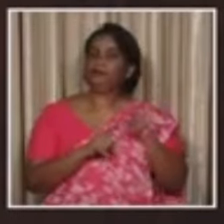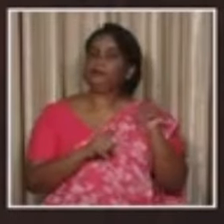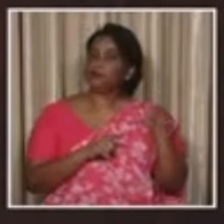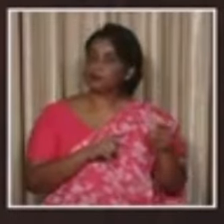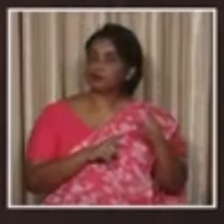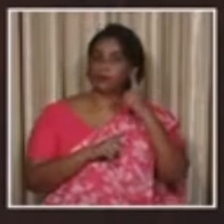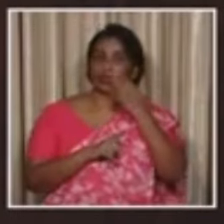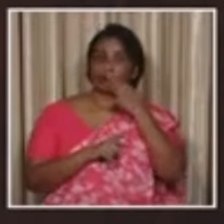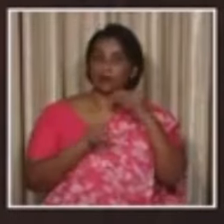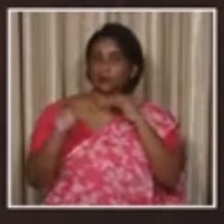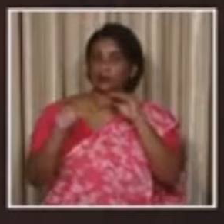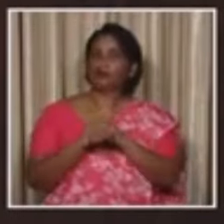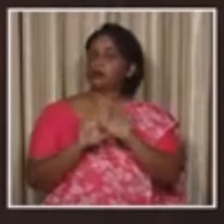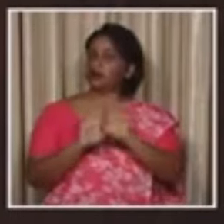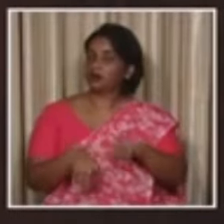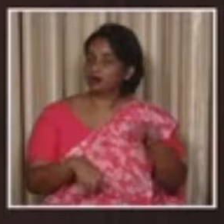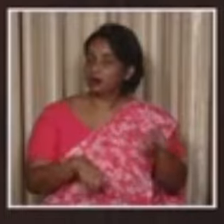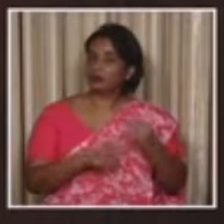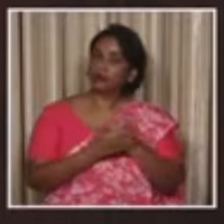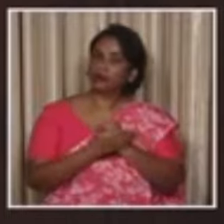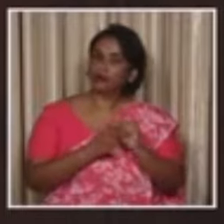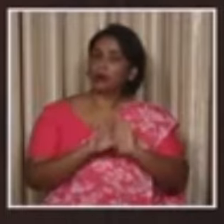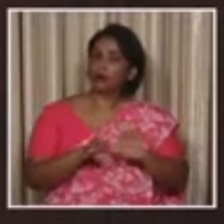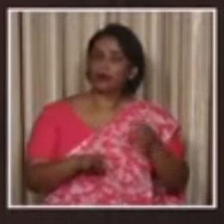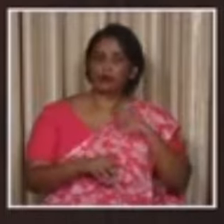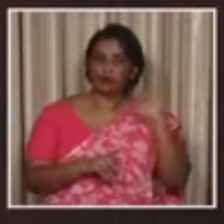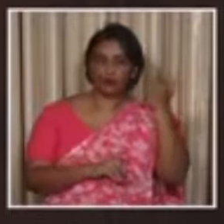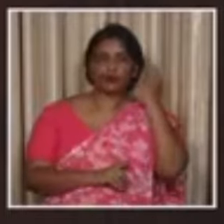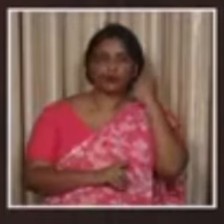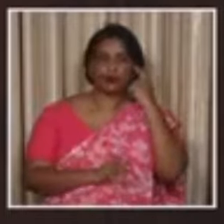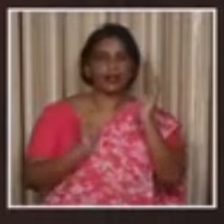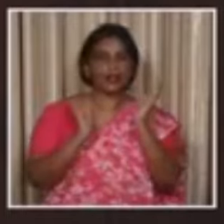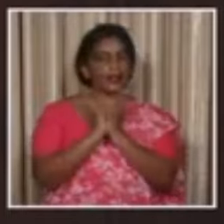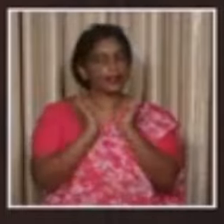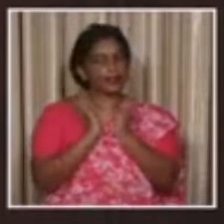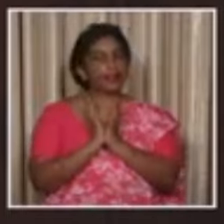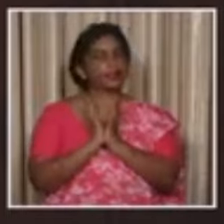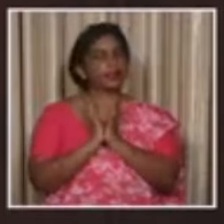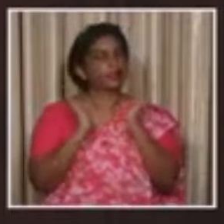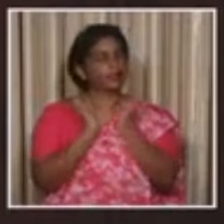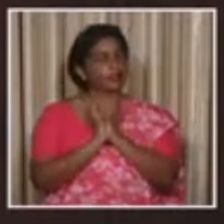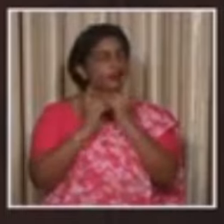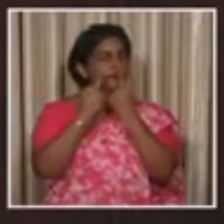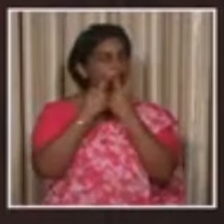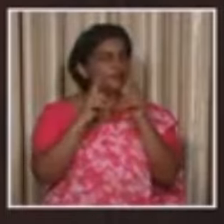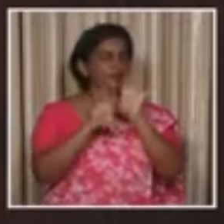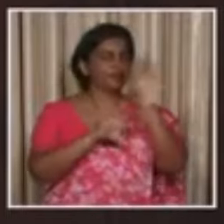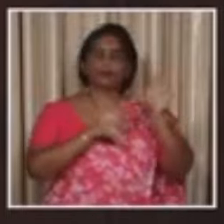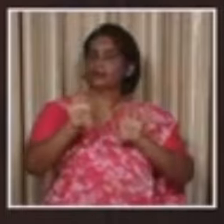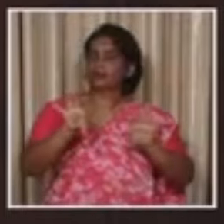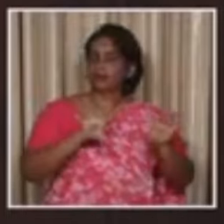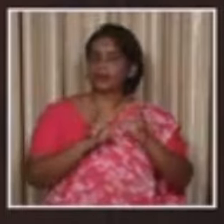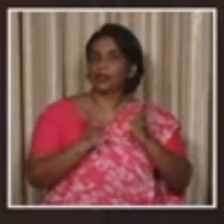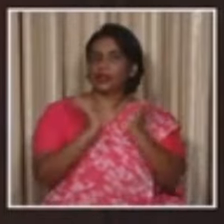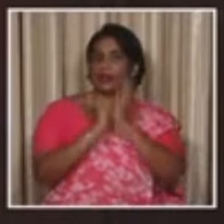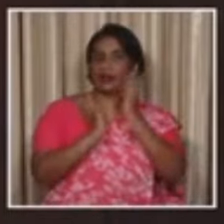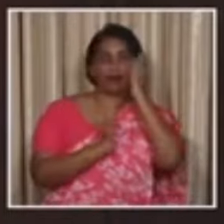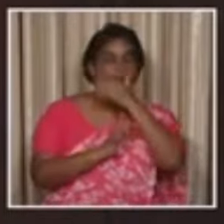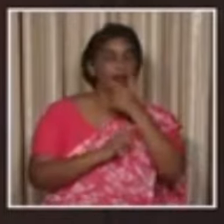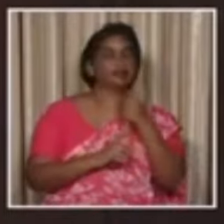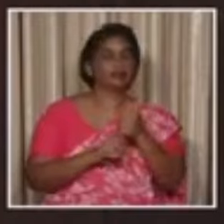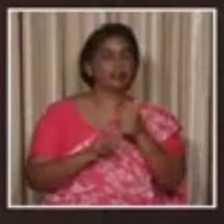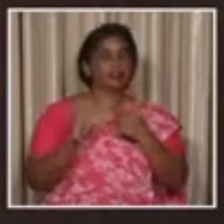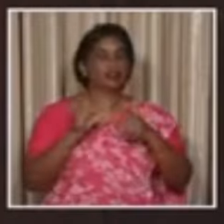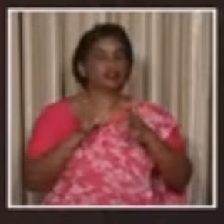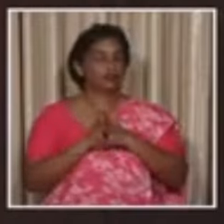එක වසරට යන දරුවාගේ ඉඳලා ඒ හැම දරුවෙකම අපි දන්නවනේ කැලයක් ගත්තාම කැලේ විවිධ කණ්ඩායම් ඉන්ටිහම තමයි කැලේ ලස්සන වෙන්නේ. ඒකේ